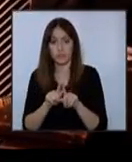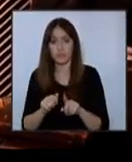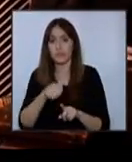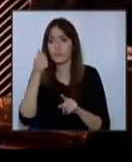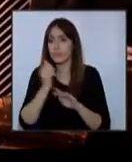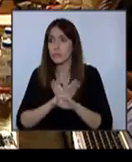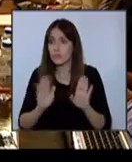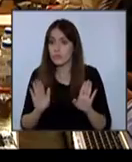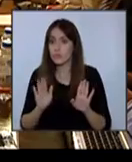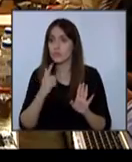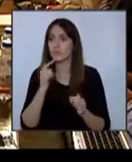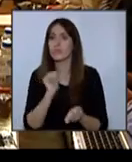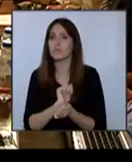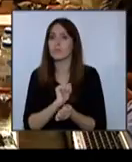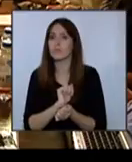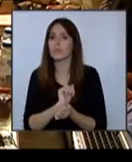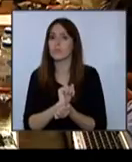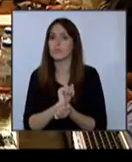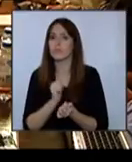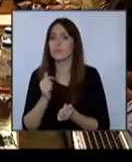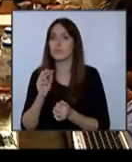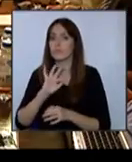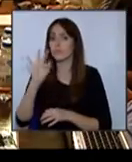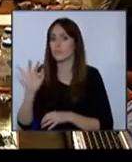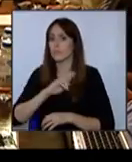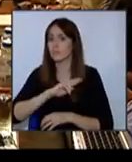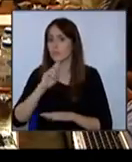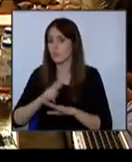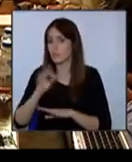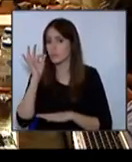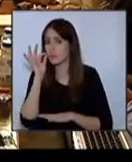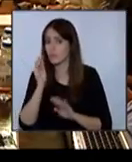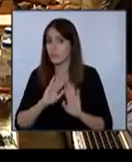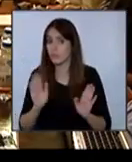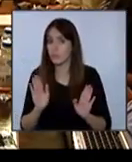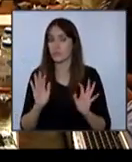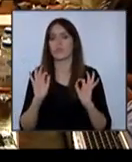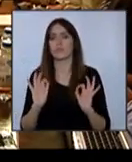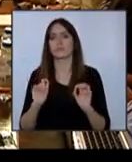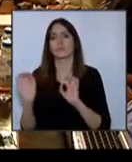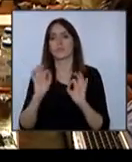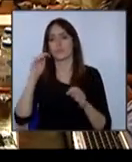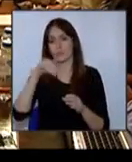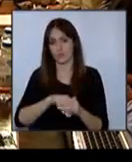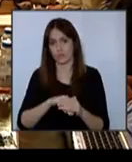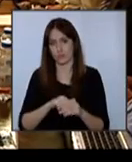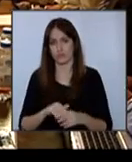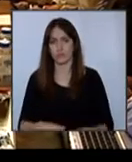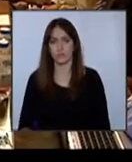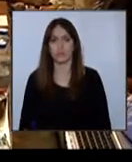i esperant que ara entra una altra regidora, endavant. Doncs passem a votació d'aquesta